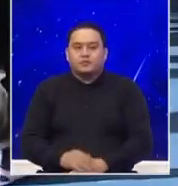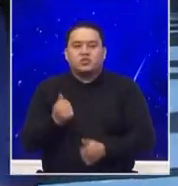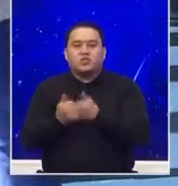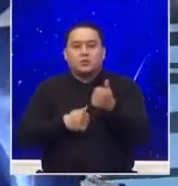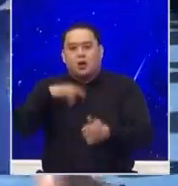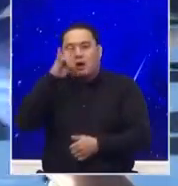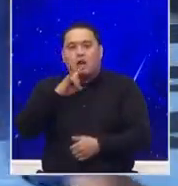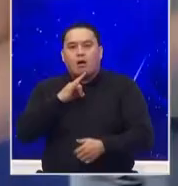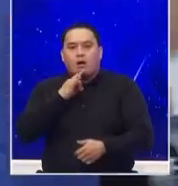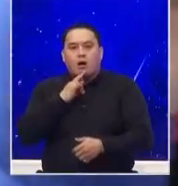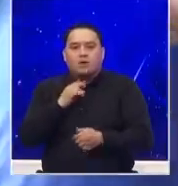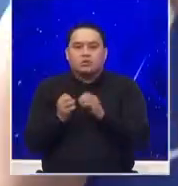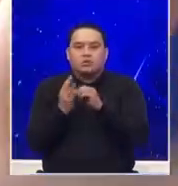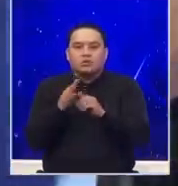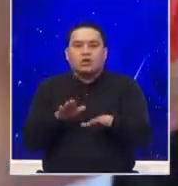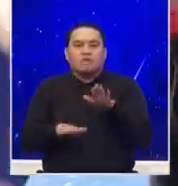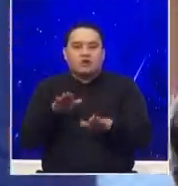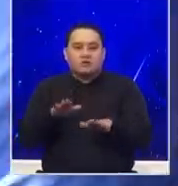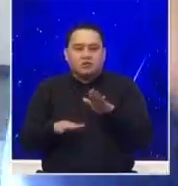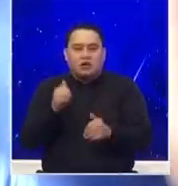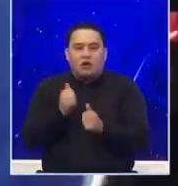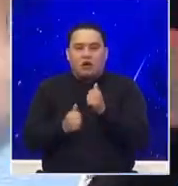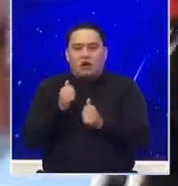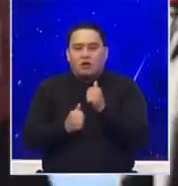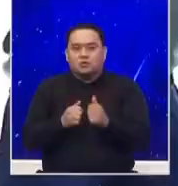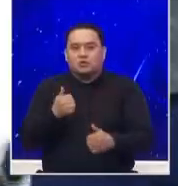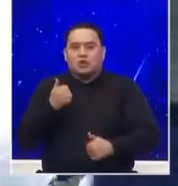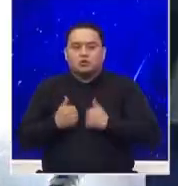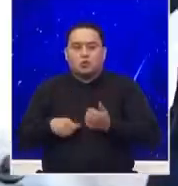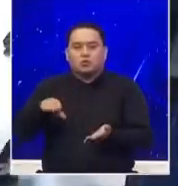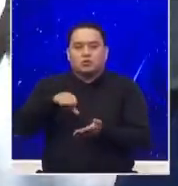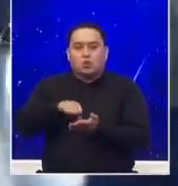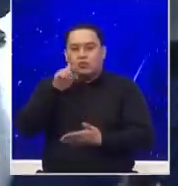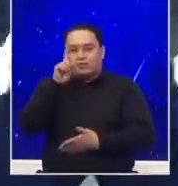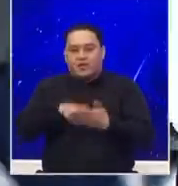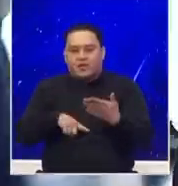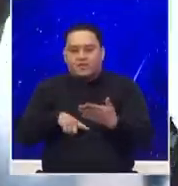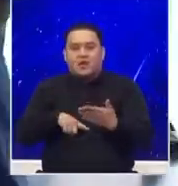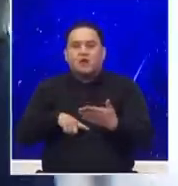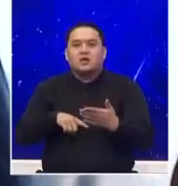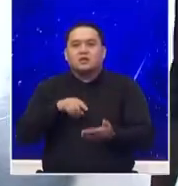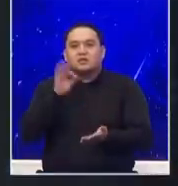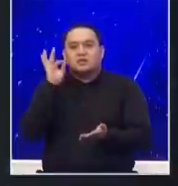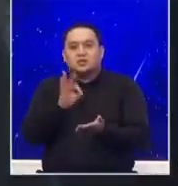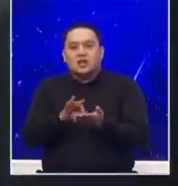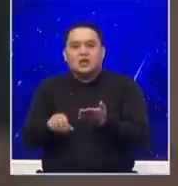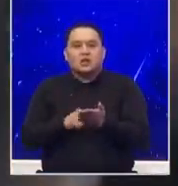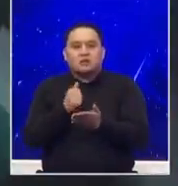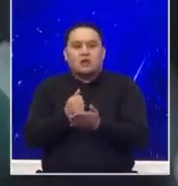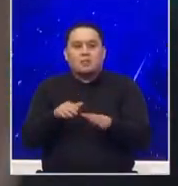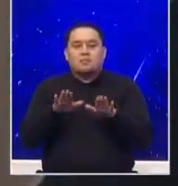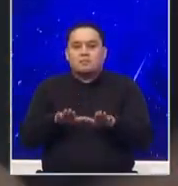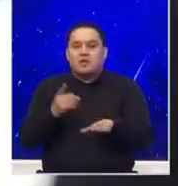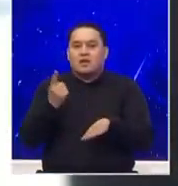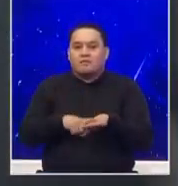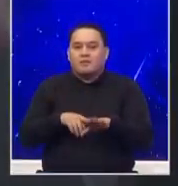Чемпионат Казахстана пройдет в 14 весовых категориях. На каждую из них есть достойный представитель, уверены тренеры. Но главной целью остается первое место в